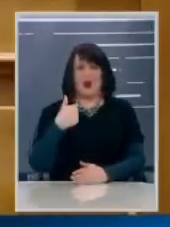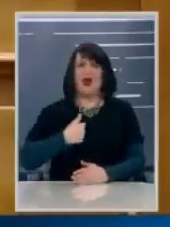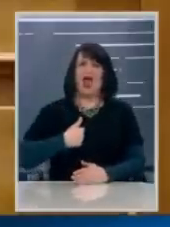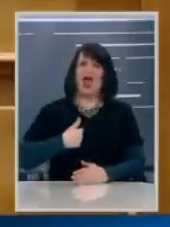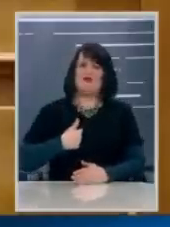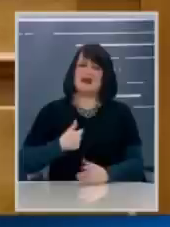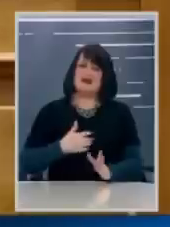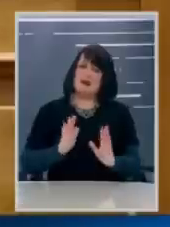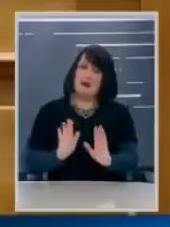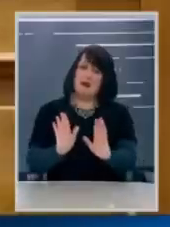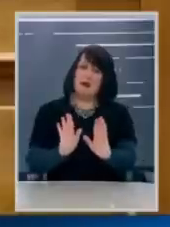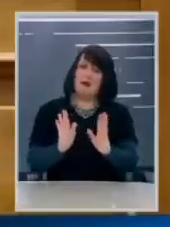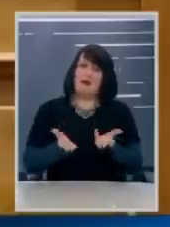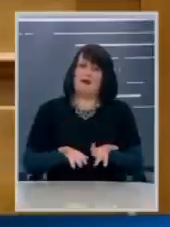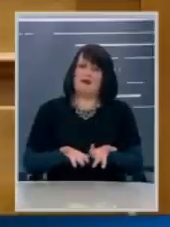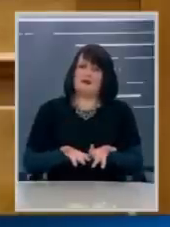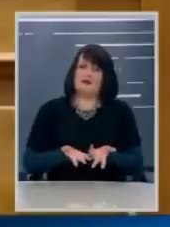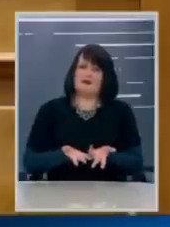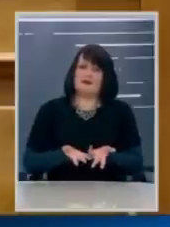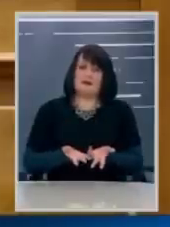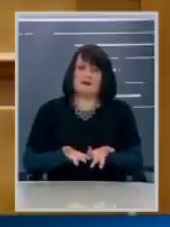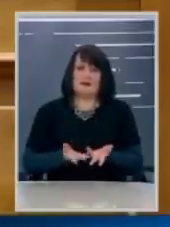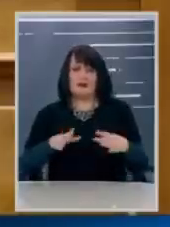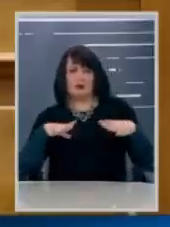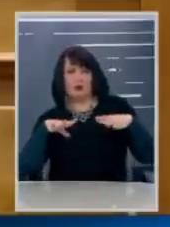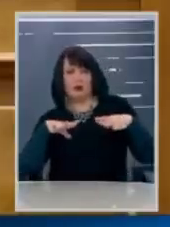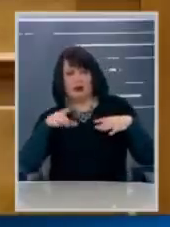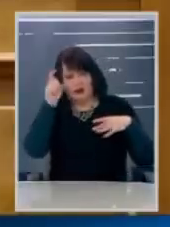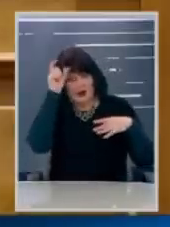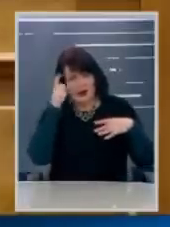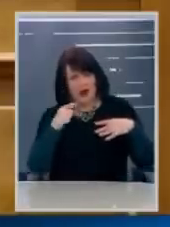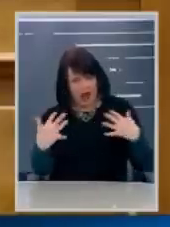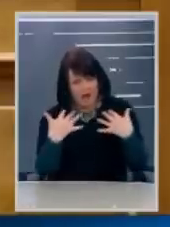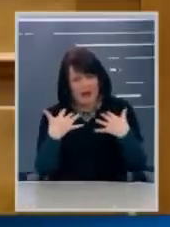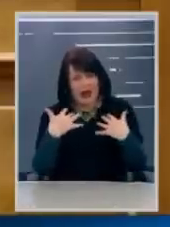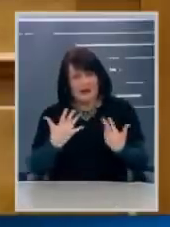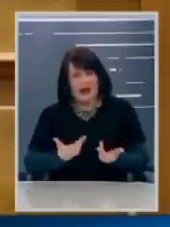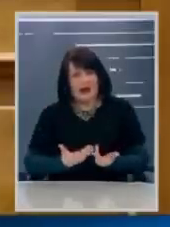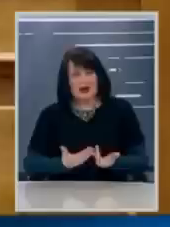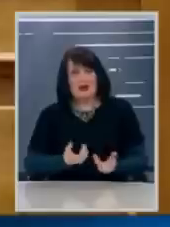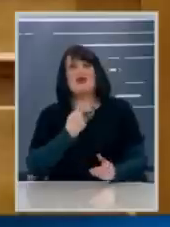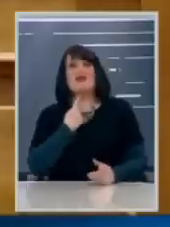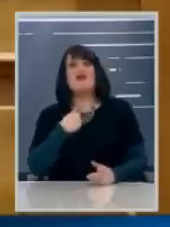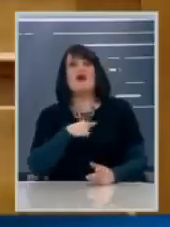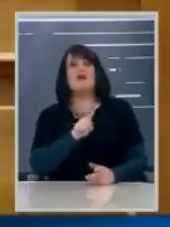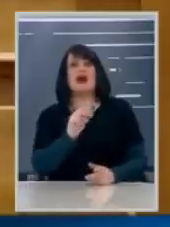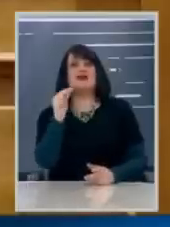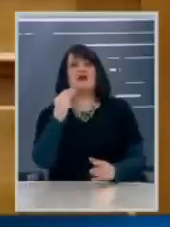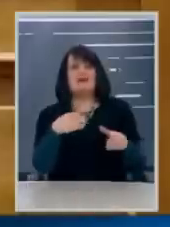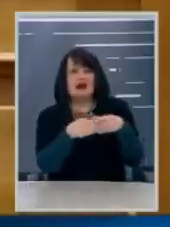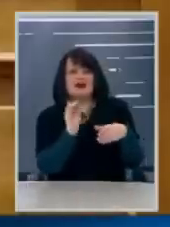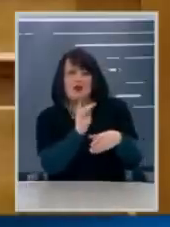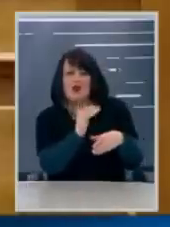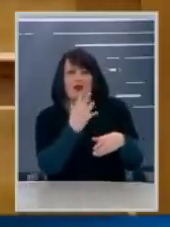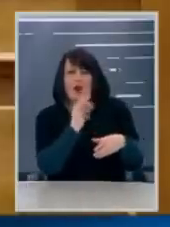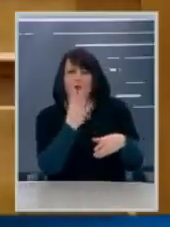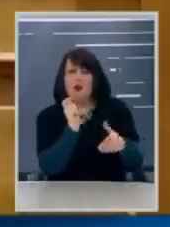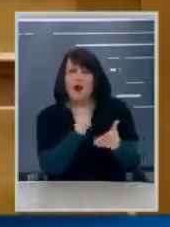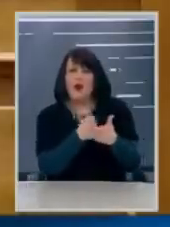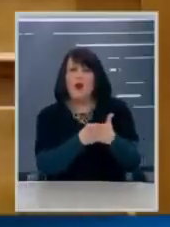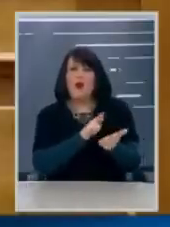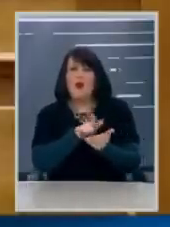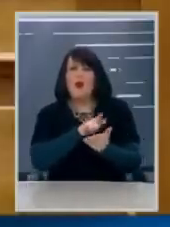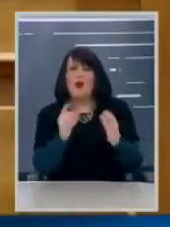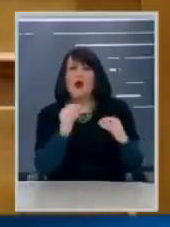του ασφαλούς αυτοί να απειλούν. Αυτό δεν μου άρεσε, το ότι μαζευτήκαν οι βουλευτές με σκοπό να μην